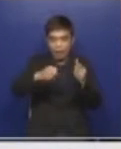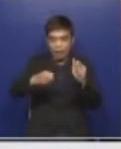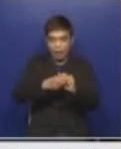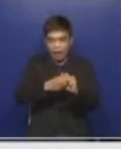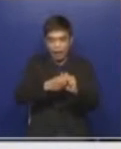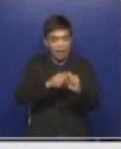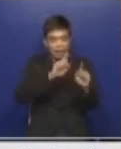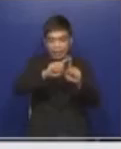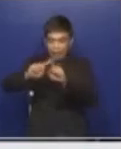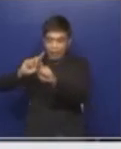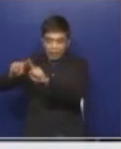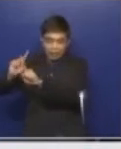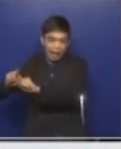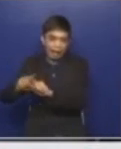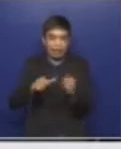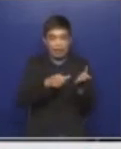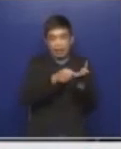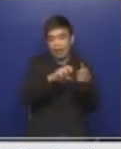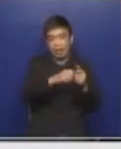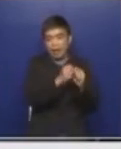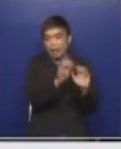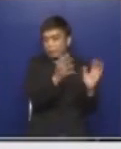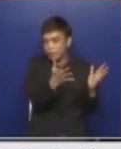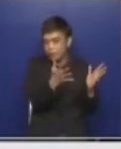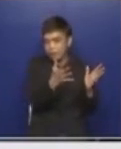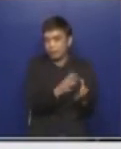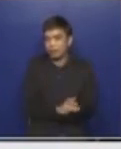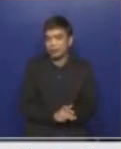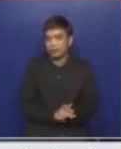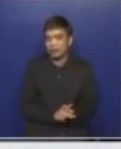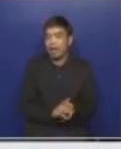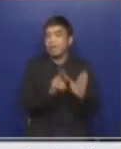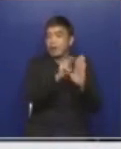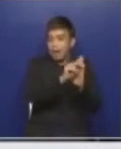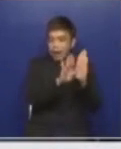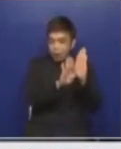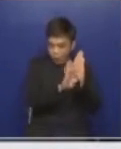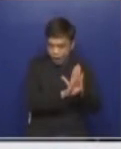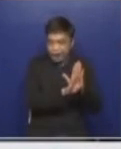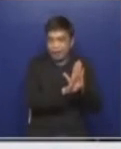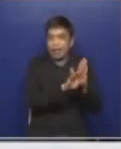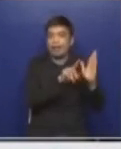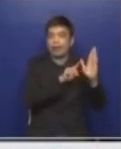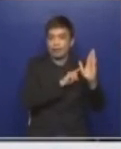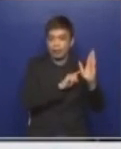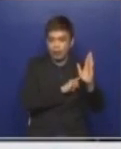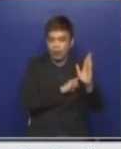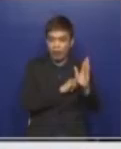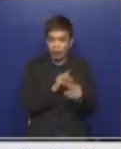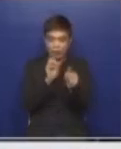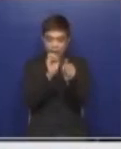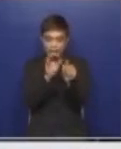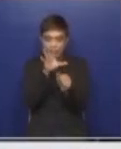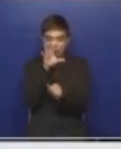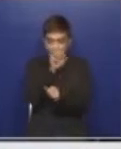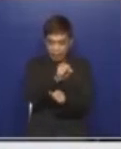ทั้งหมดที่เพื่อนสมาชิกพูดมาเนี่ยไม่ได้เกี่ยวกับการแก้ไขปัญหาเลยเป็นเชิงนโยบายอันนี้เป็นข้อสังเกตอันที่หนึ่งนะ